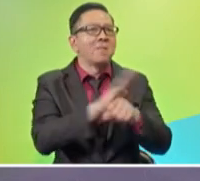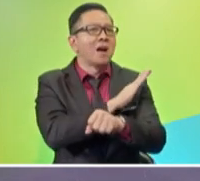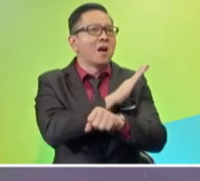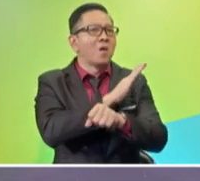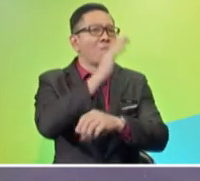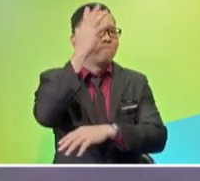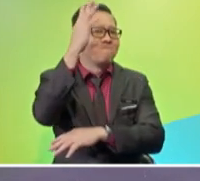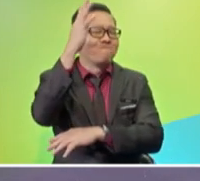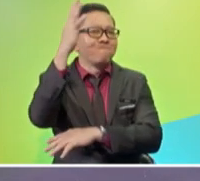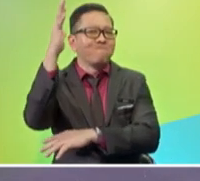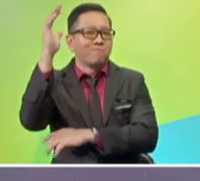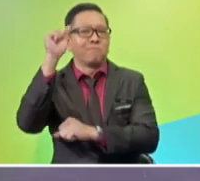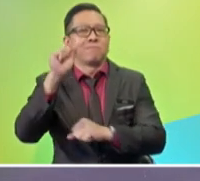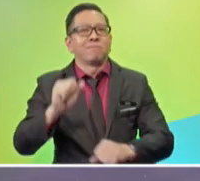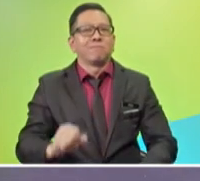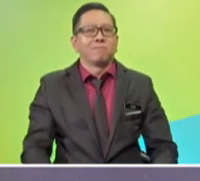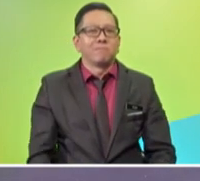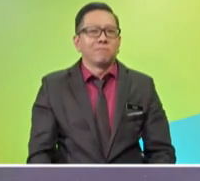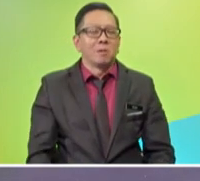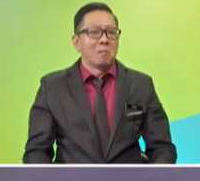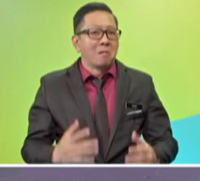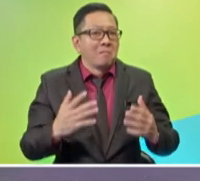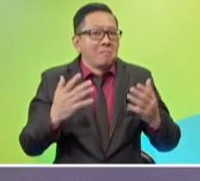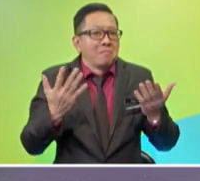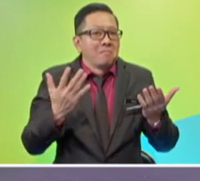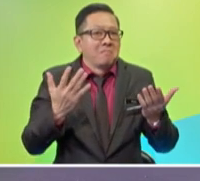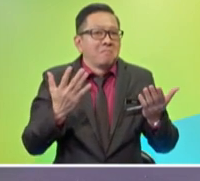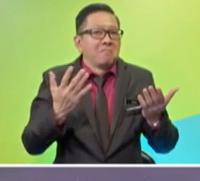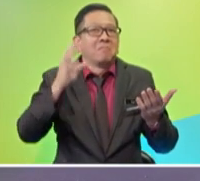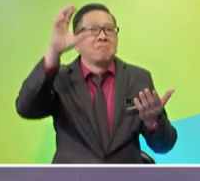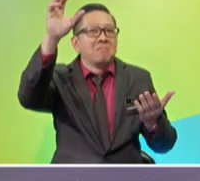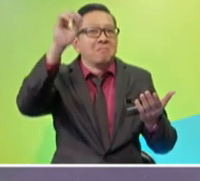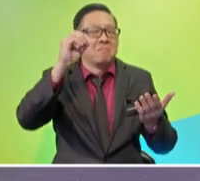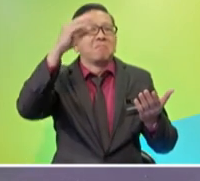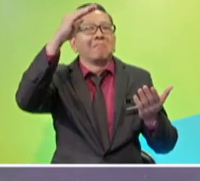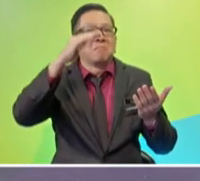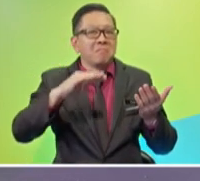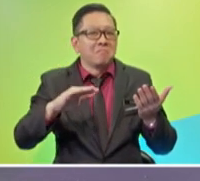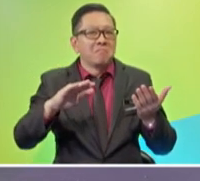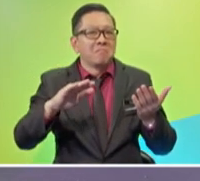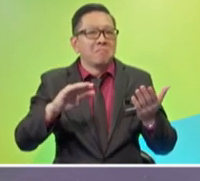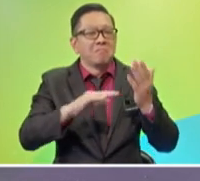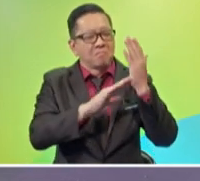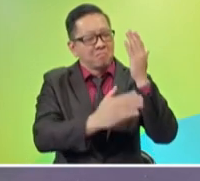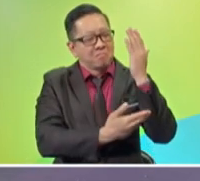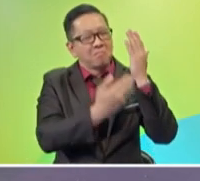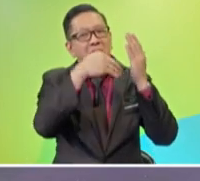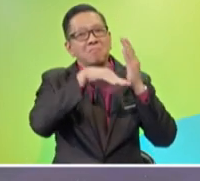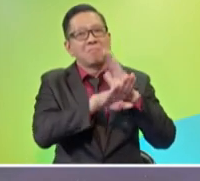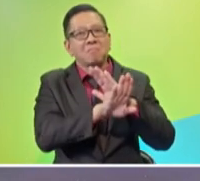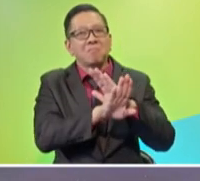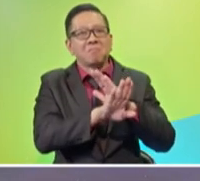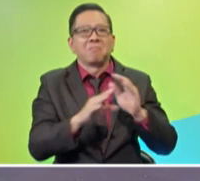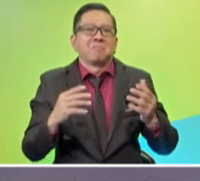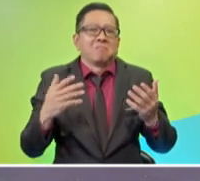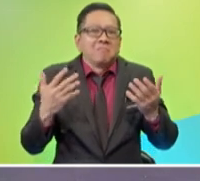tersebut. Jadi, Ifa perlu memindahkan apple ke dalam bakul yang dibawanya. Boleh Mira tolong Ifah pindahkan